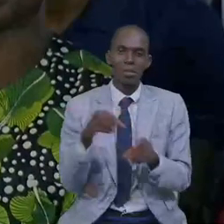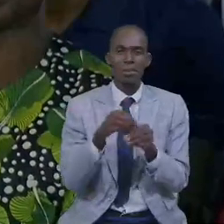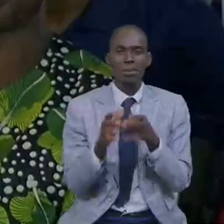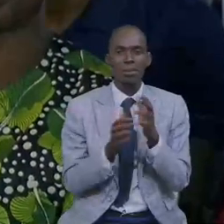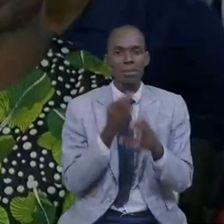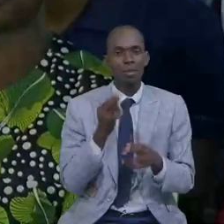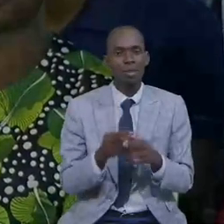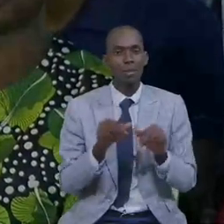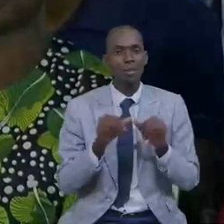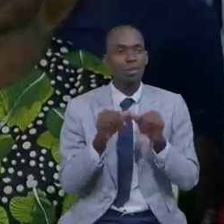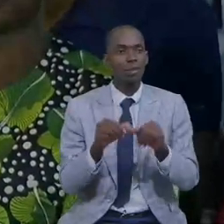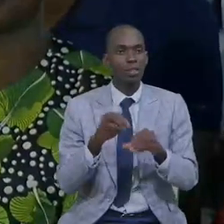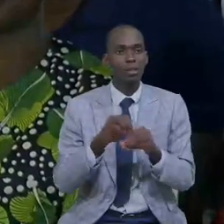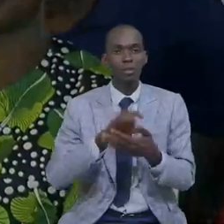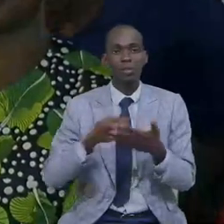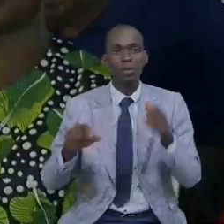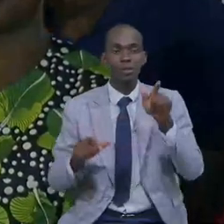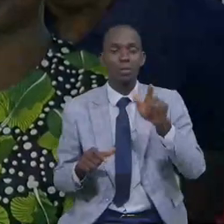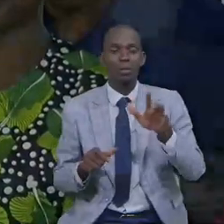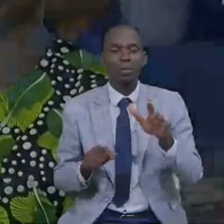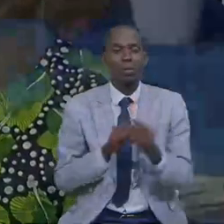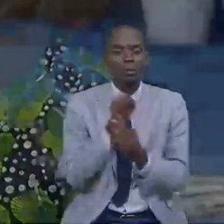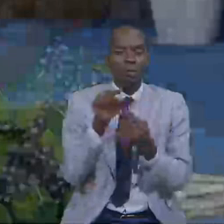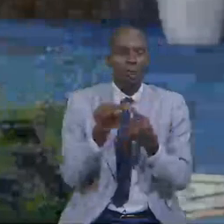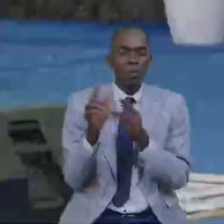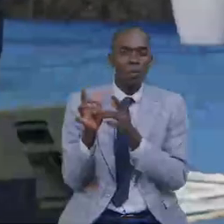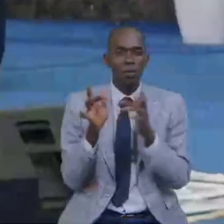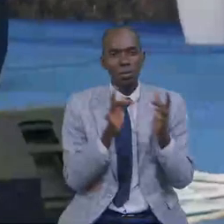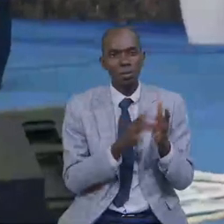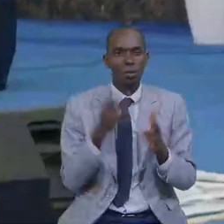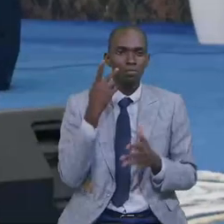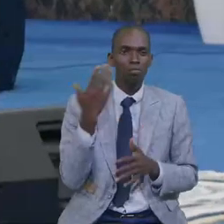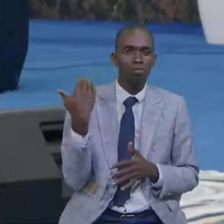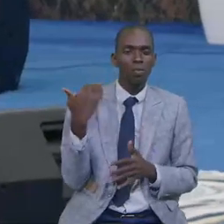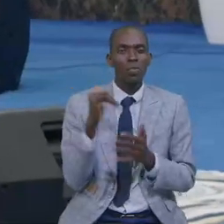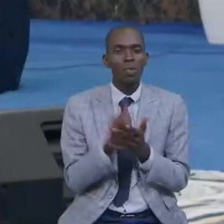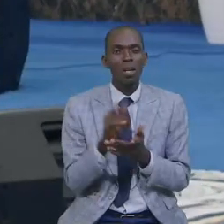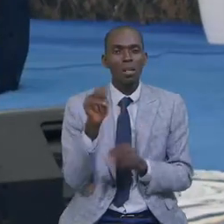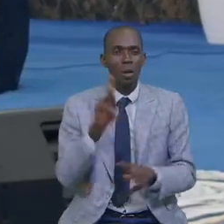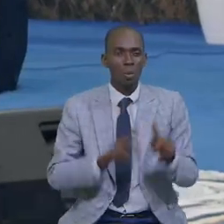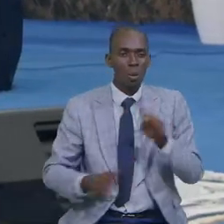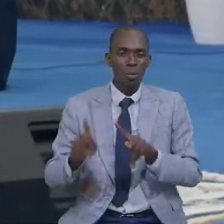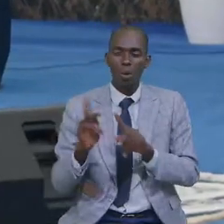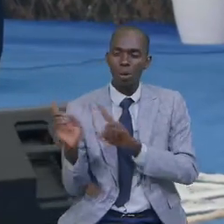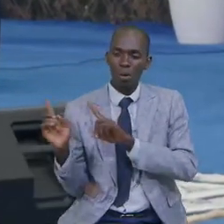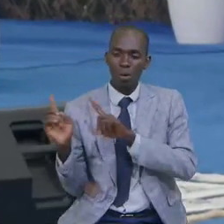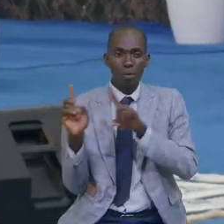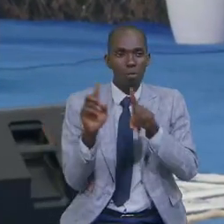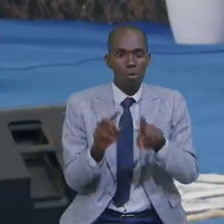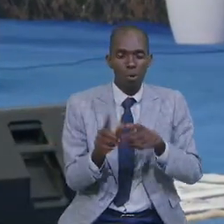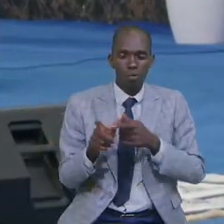délivrer verset 25 Jésus voyant accourir la